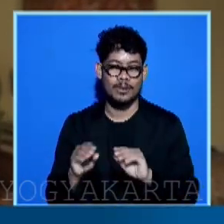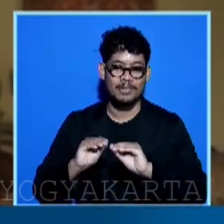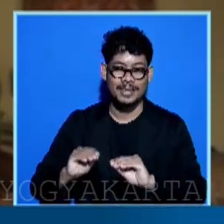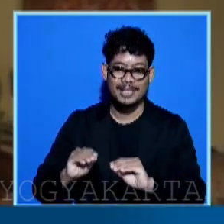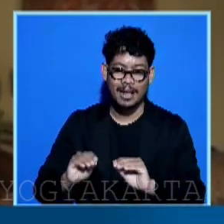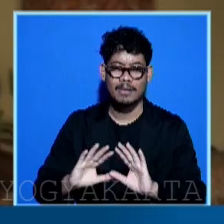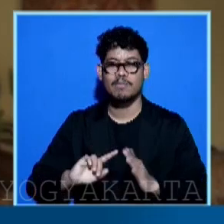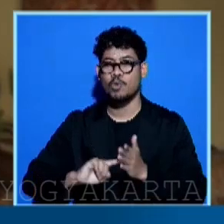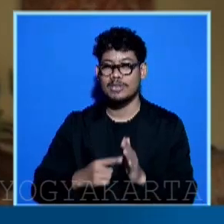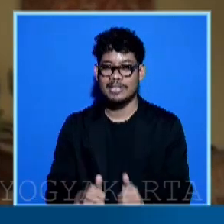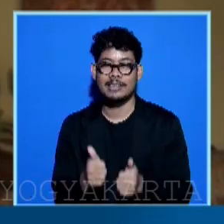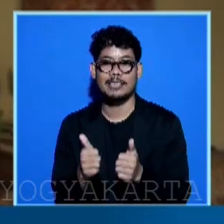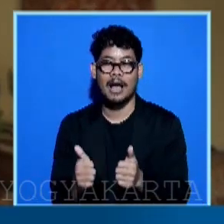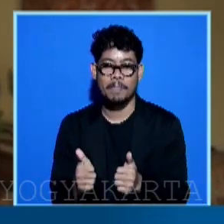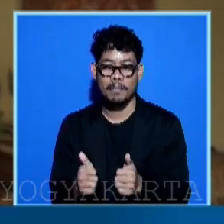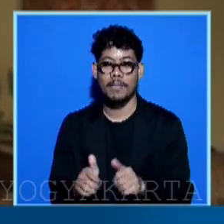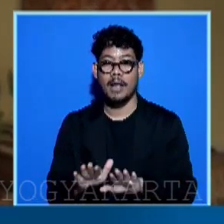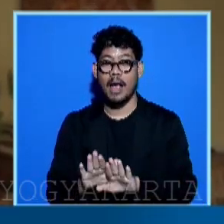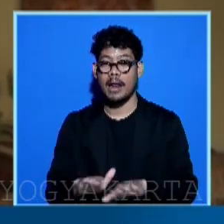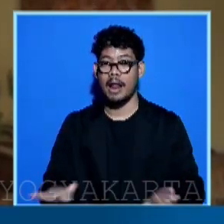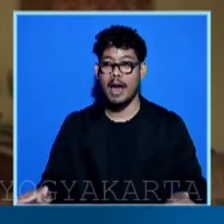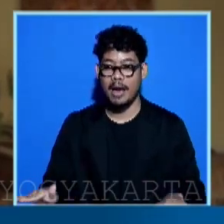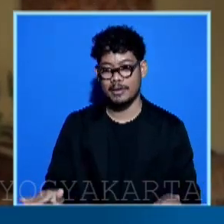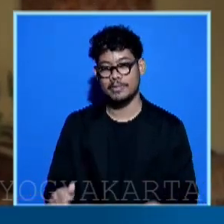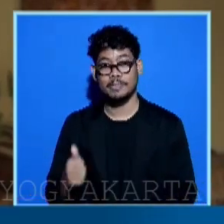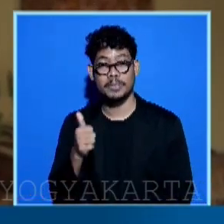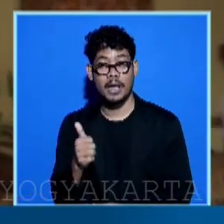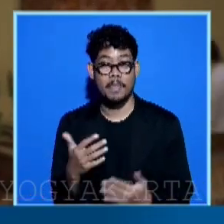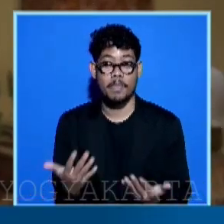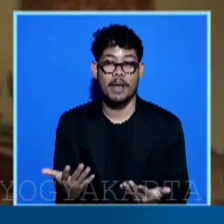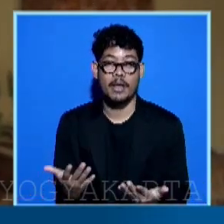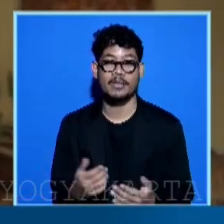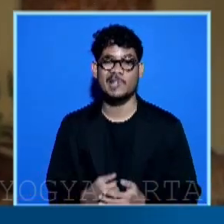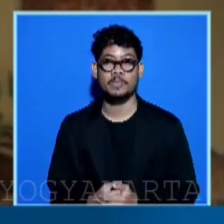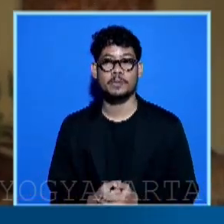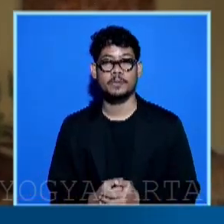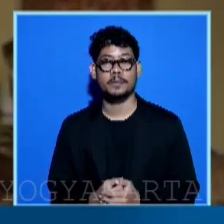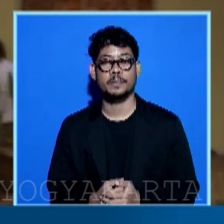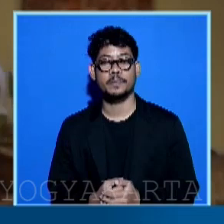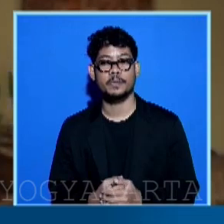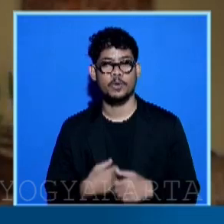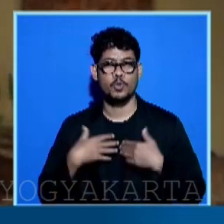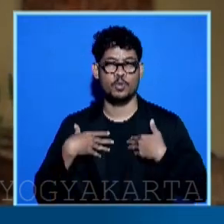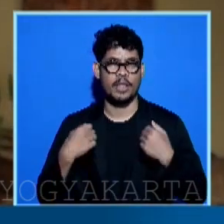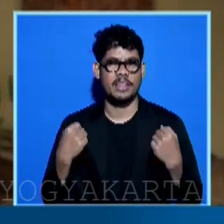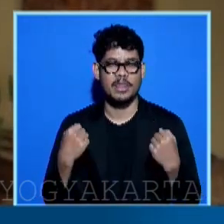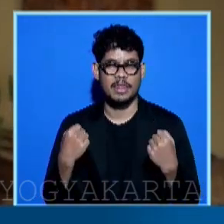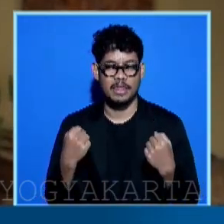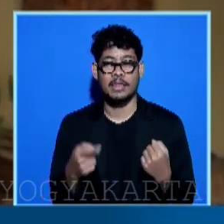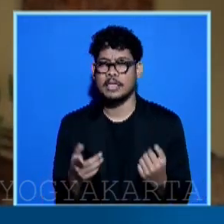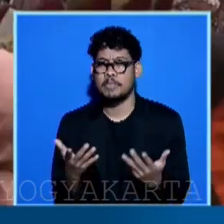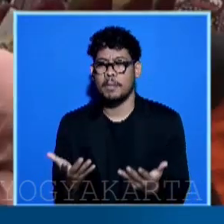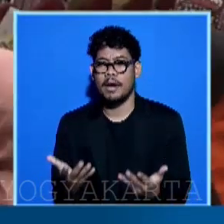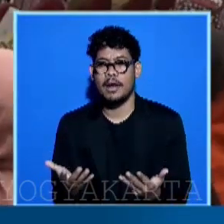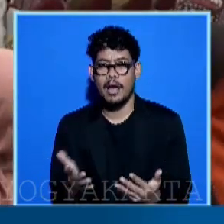mempersiapkan anak-anak kita untuk bisa tangguh untuk menghadapi perubahan-perubahan